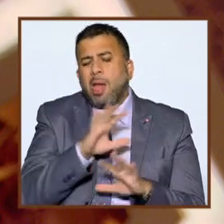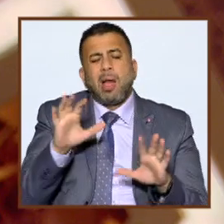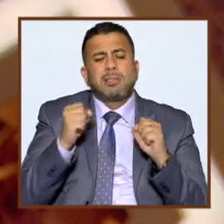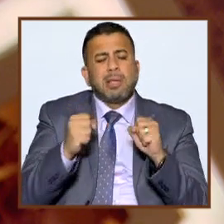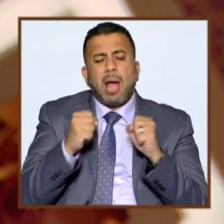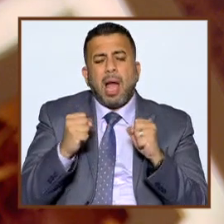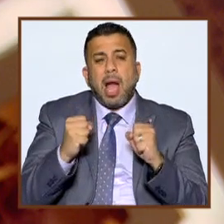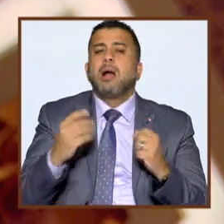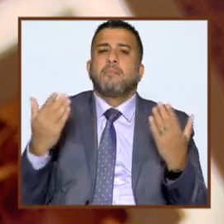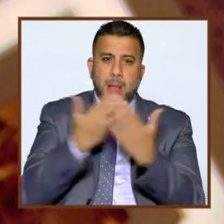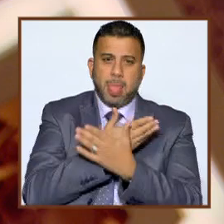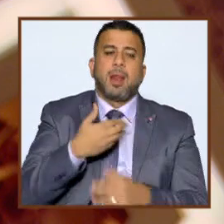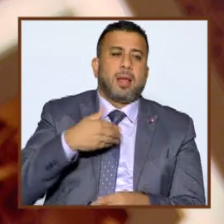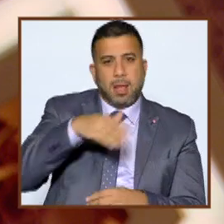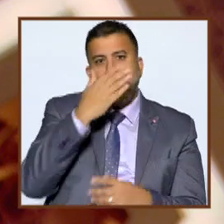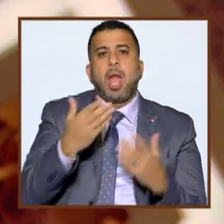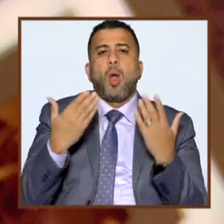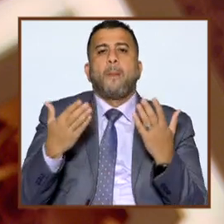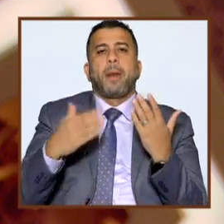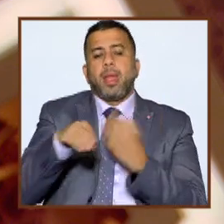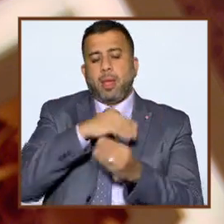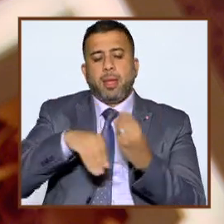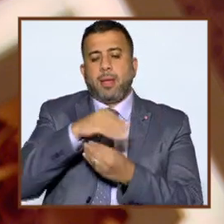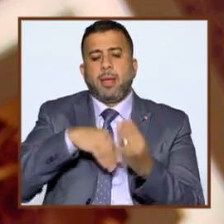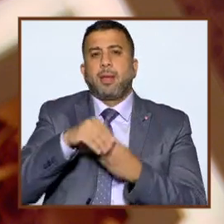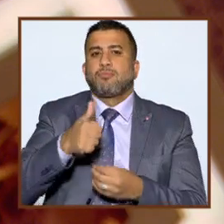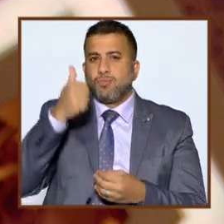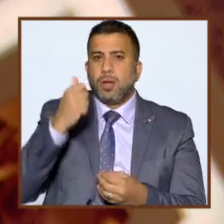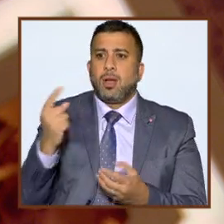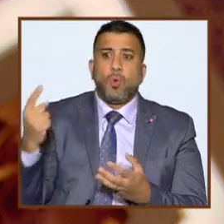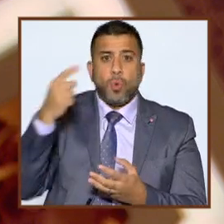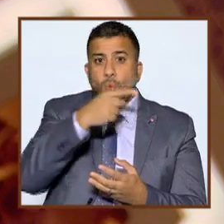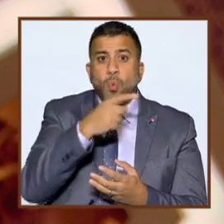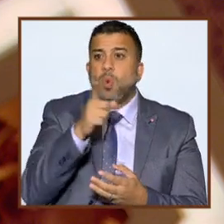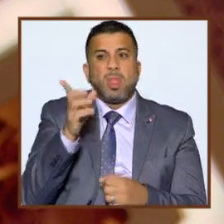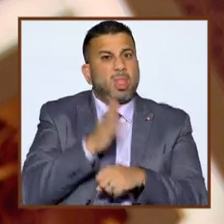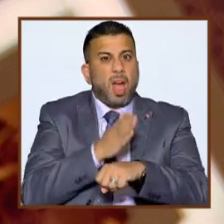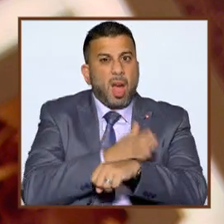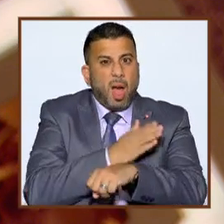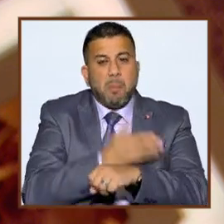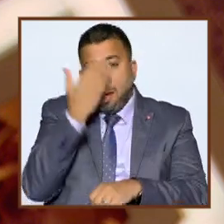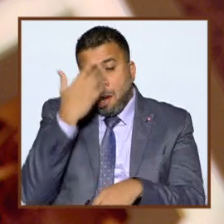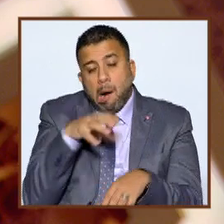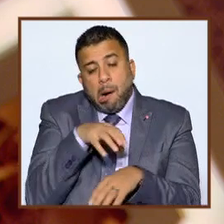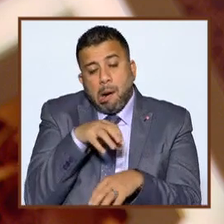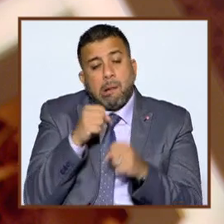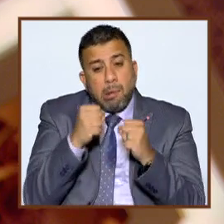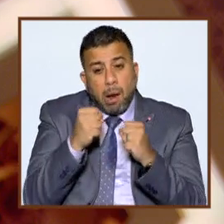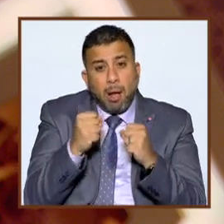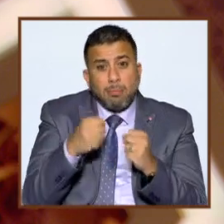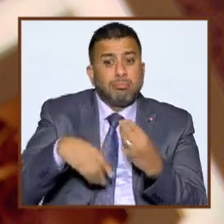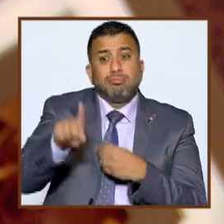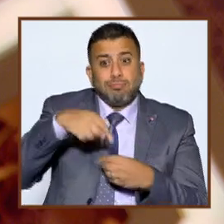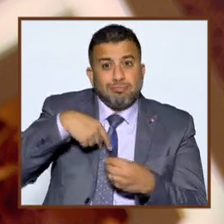كامل، ما يستطيع الانتقال إلى مكة ويعني السعي بين المشاعر،